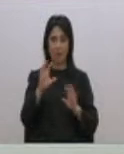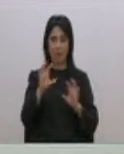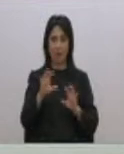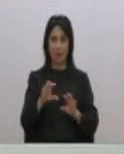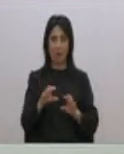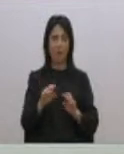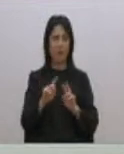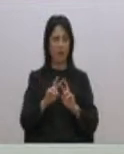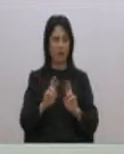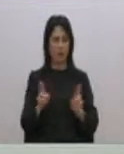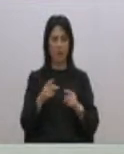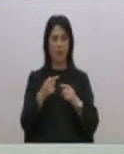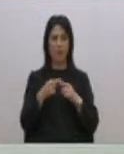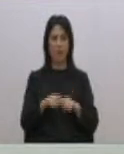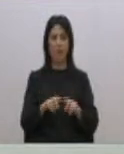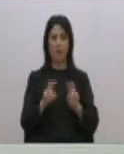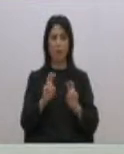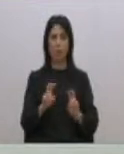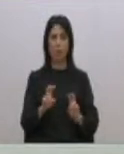știu ceva. Acasă ghive